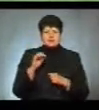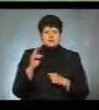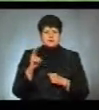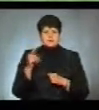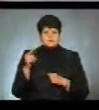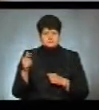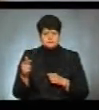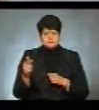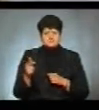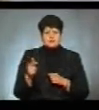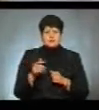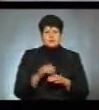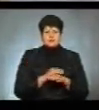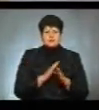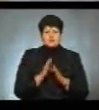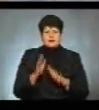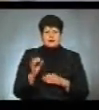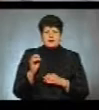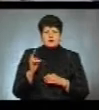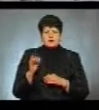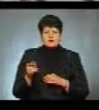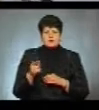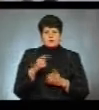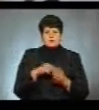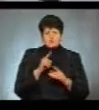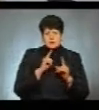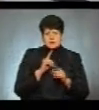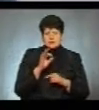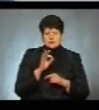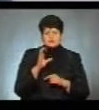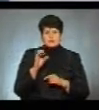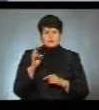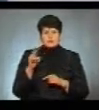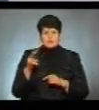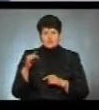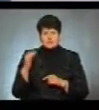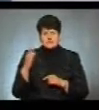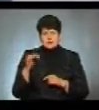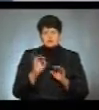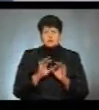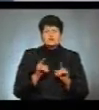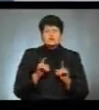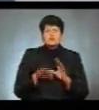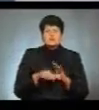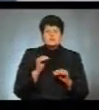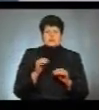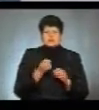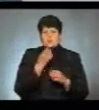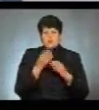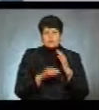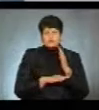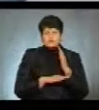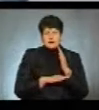житлово-комунального господарства, благоустрою та екології Тернопільської міськради Олег Соколовський розповів, чому обрали тюльпанові дерева для